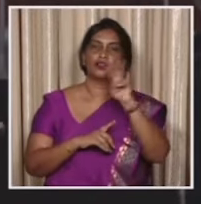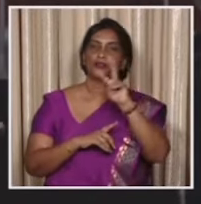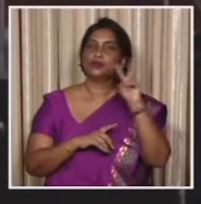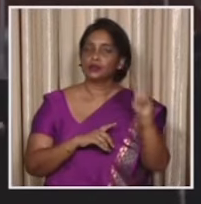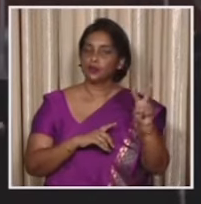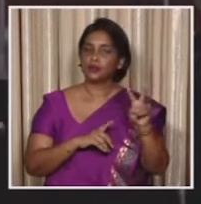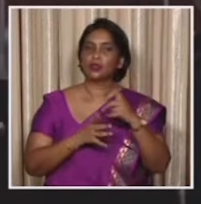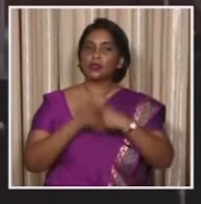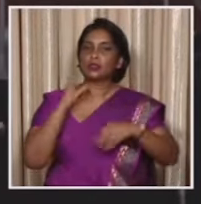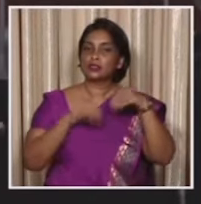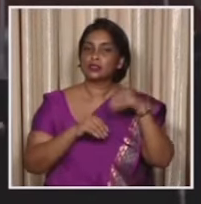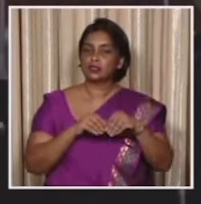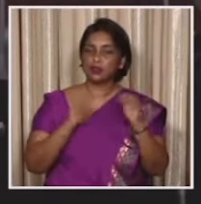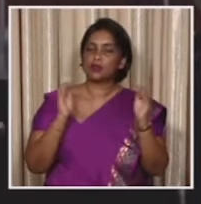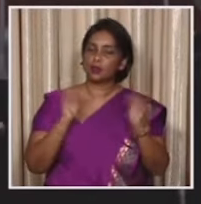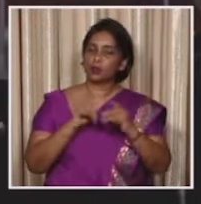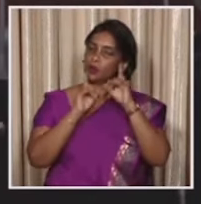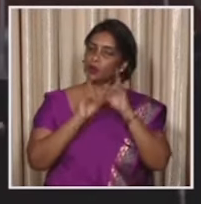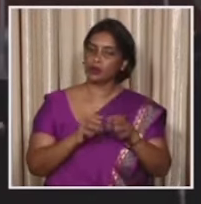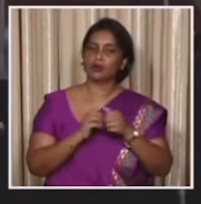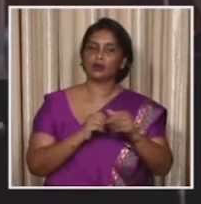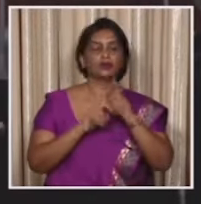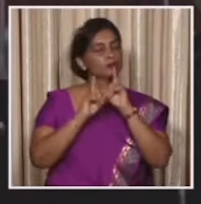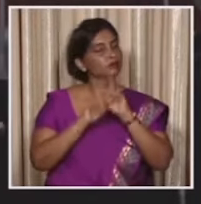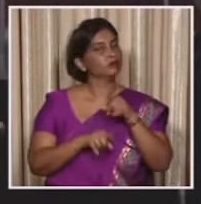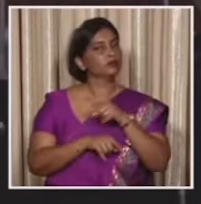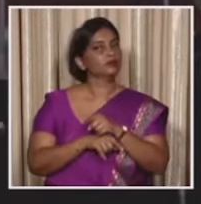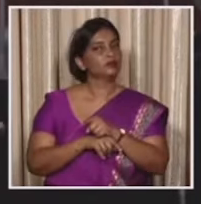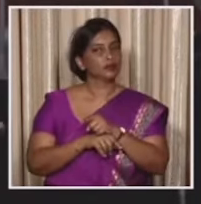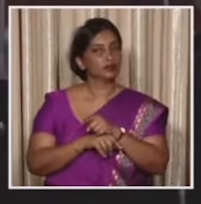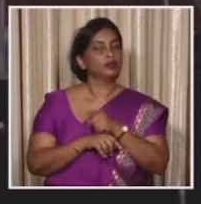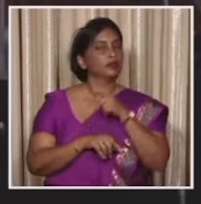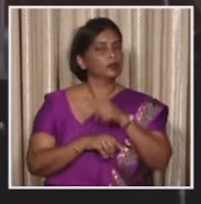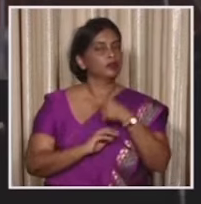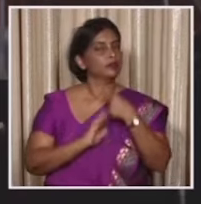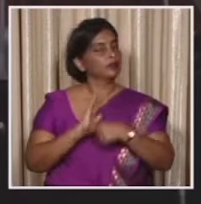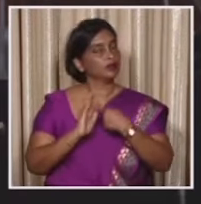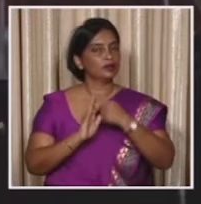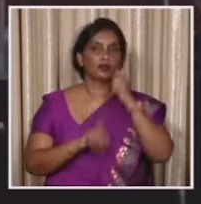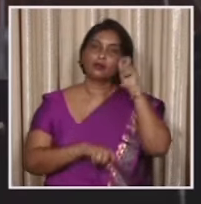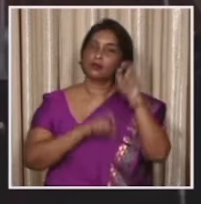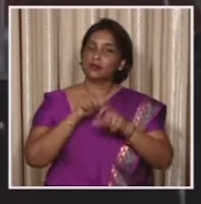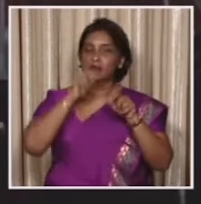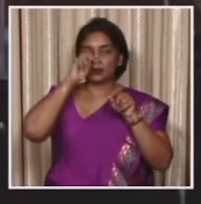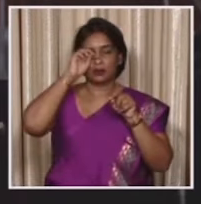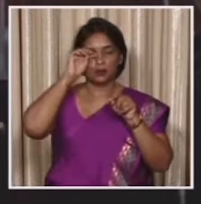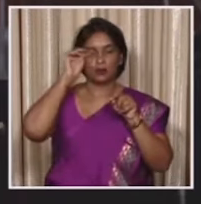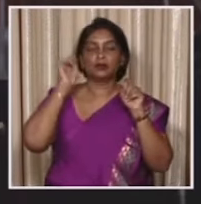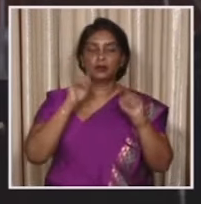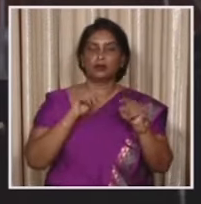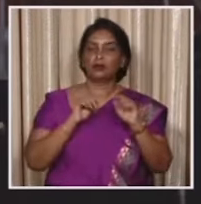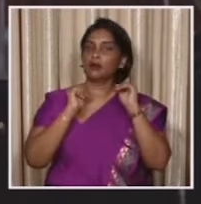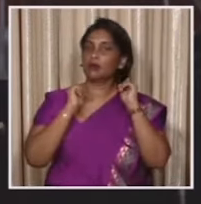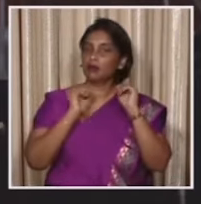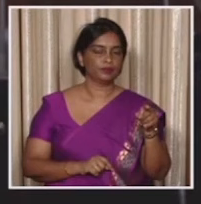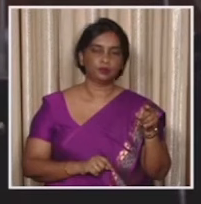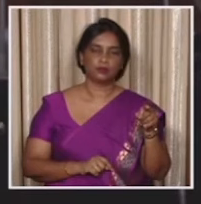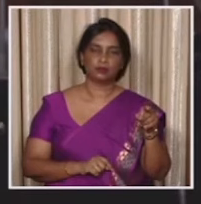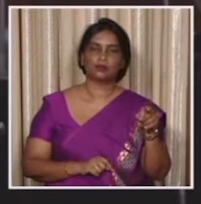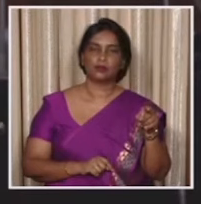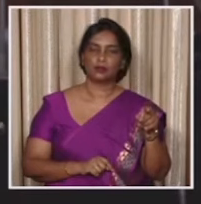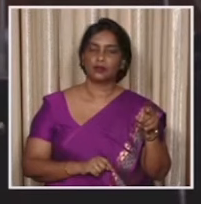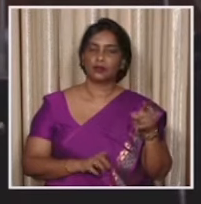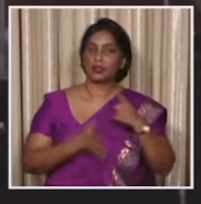2022 පුංචි ඡන්දෙට කළෙත් ඒකමයි. ඒ නිසා මේ රටේ ජනතාවට සාධාරණ බියක් ඇති වෙනවා.